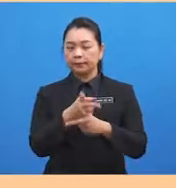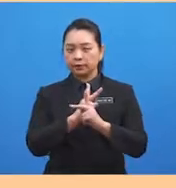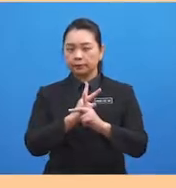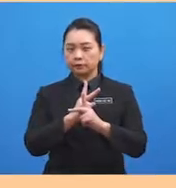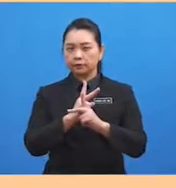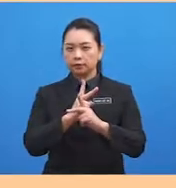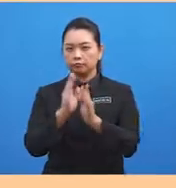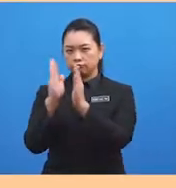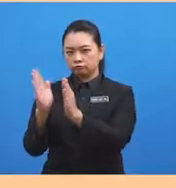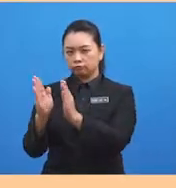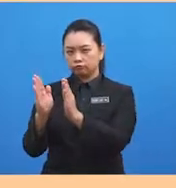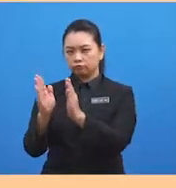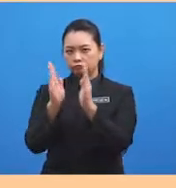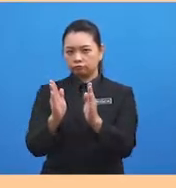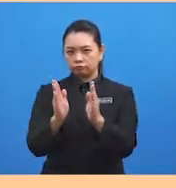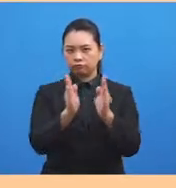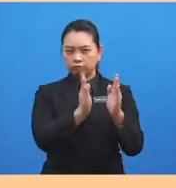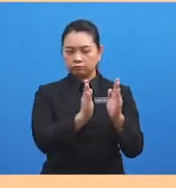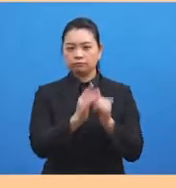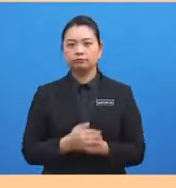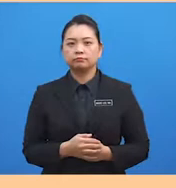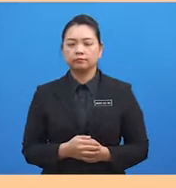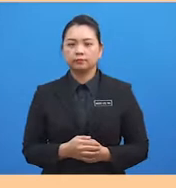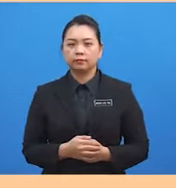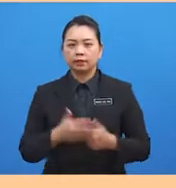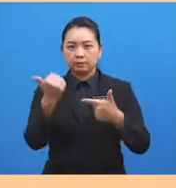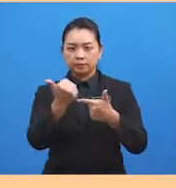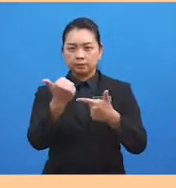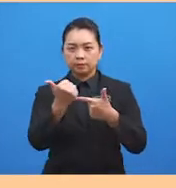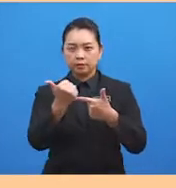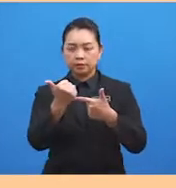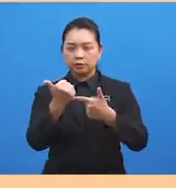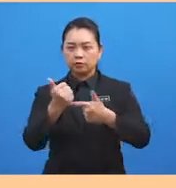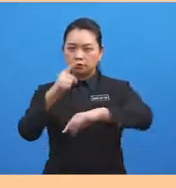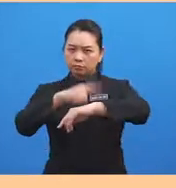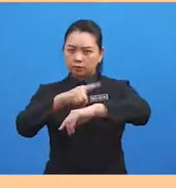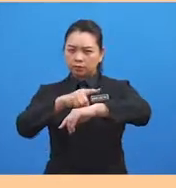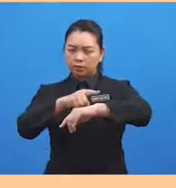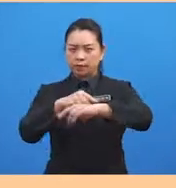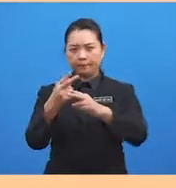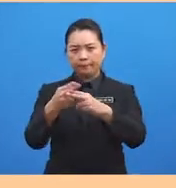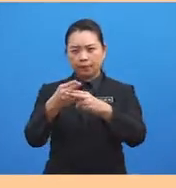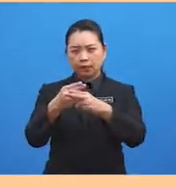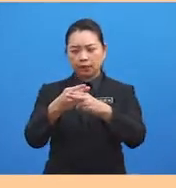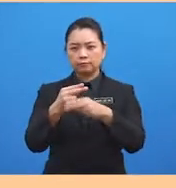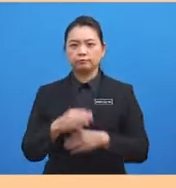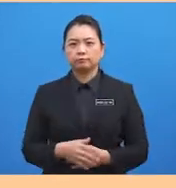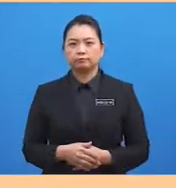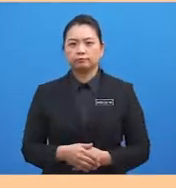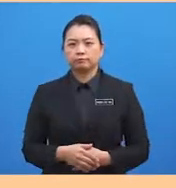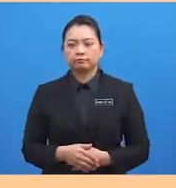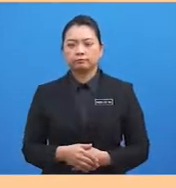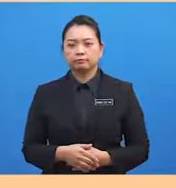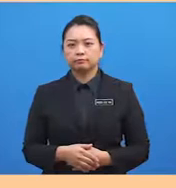pinjaman berpenggal, kedua, pinjaman jangka pendek,